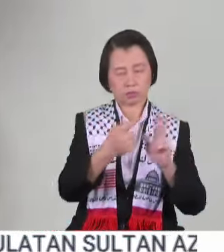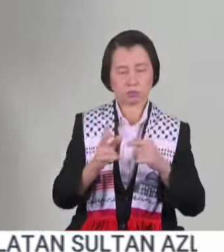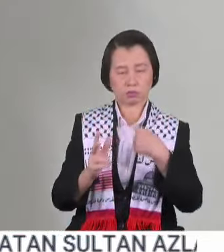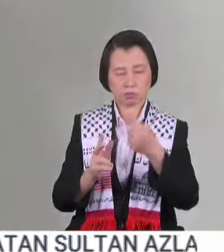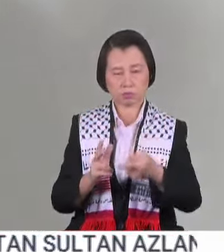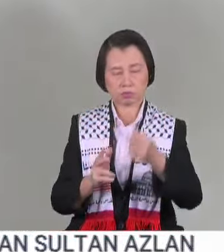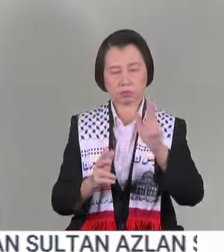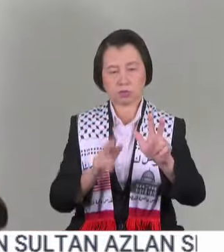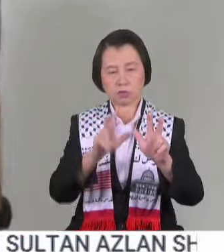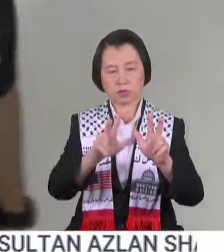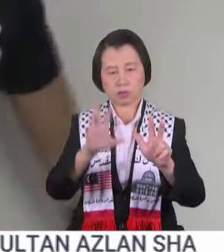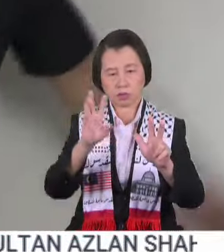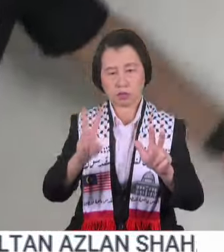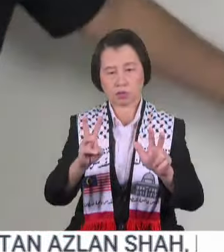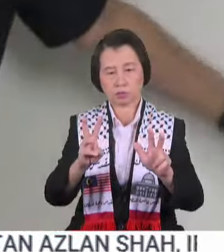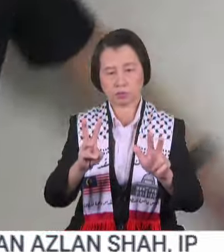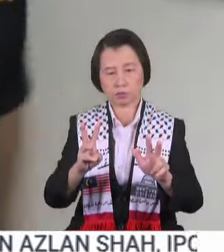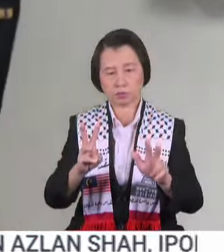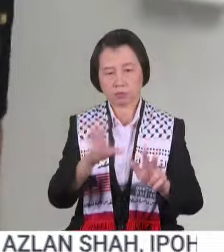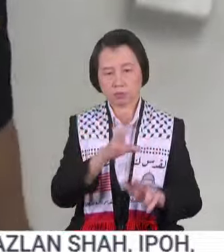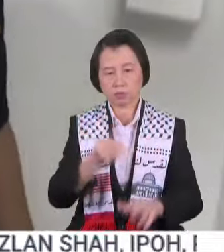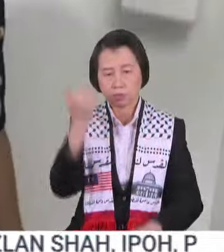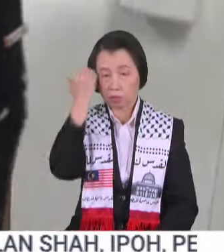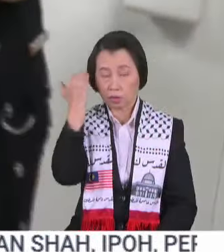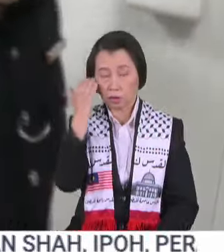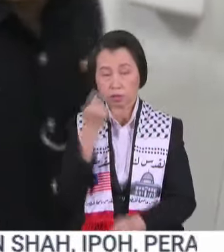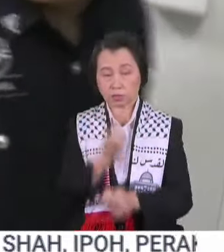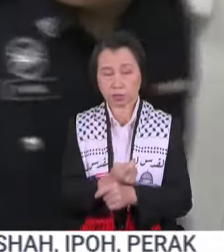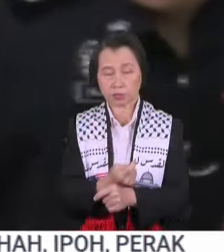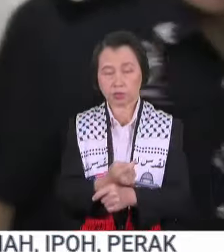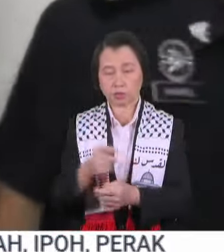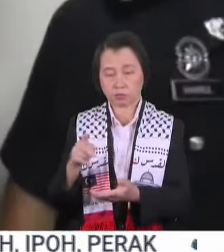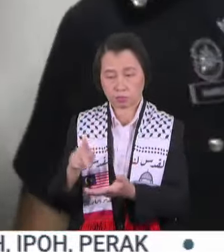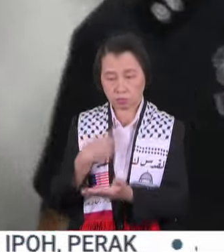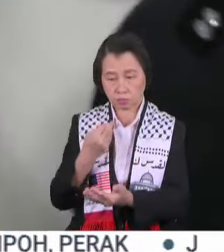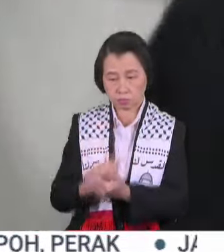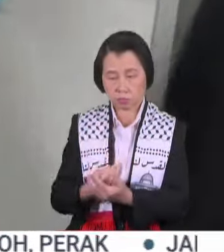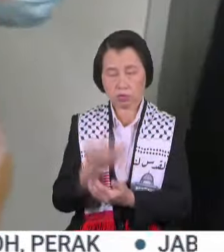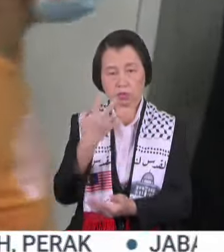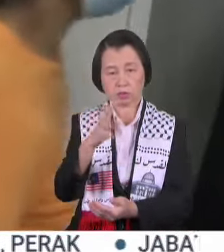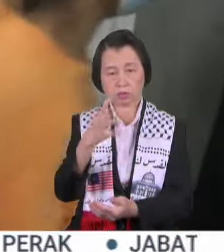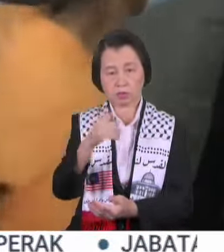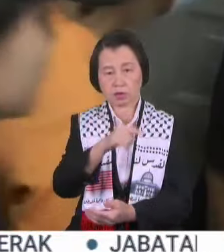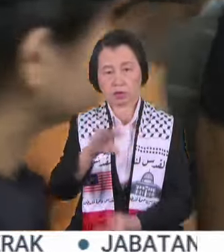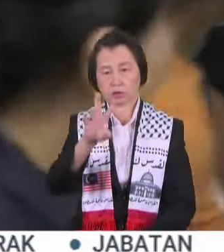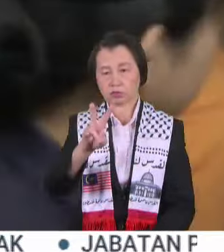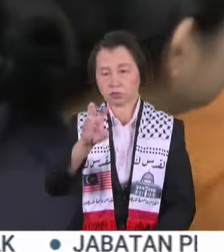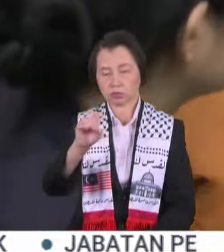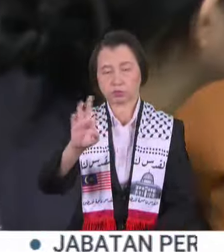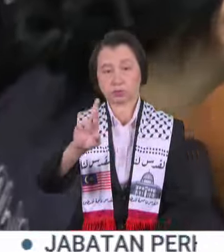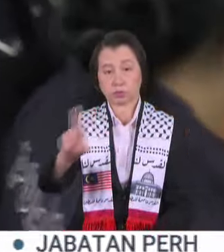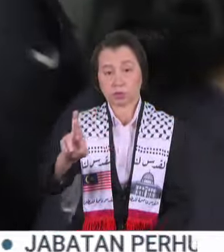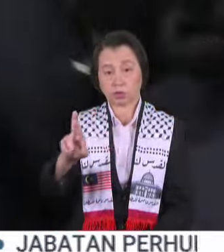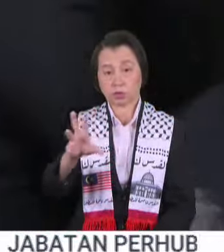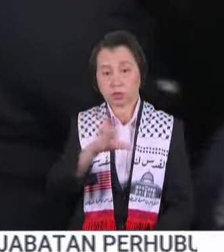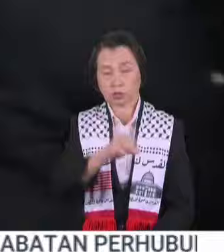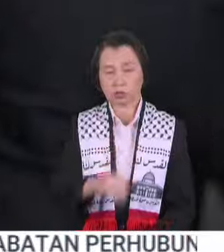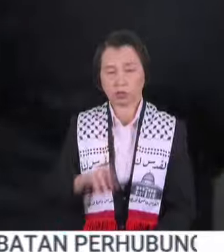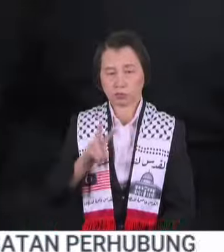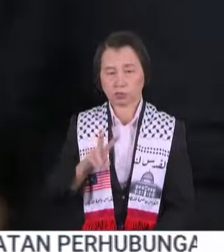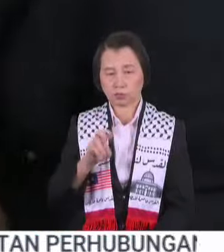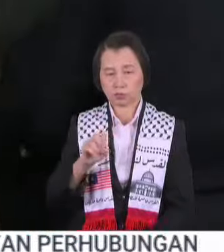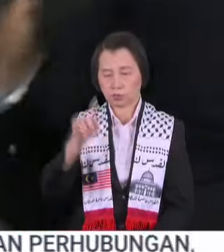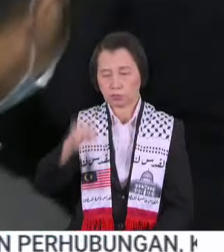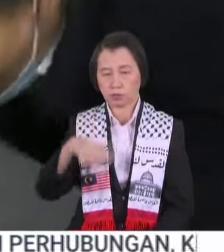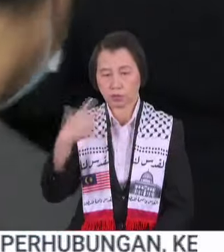Seksyen 435 Kanun Keseksaan. Mahkamah menetapkan jaminan antara RM14,000 hingga RM70,000.